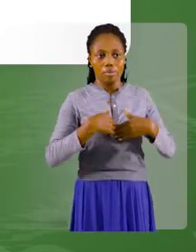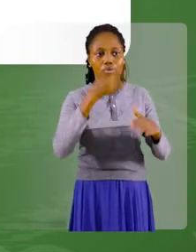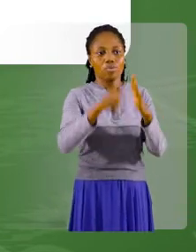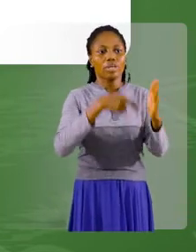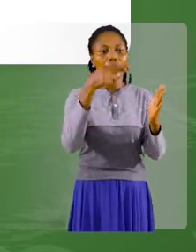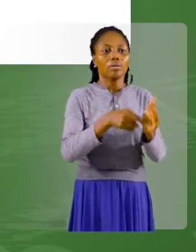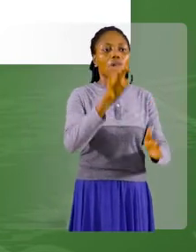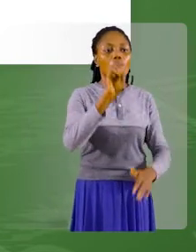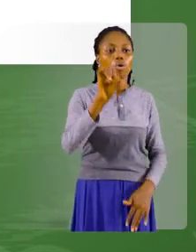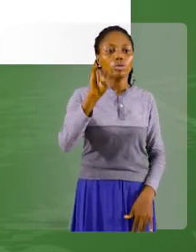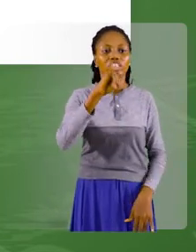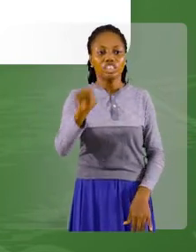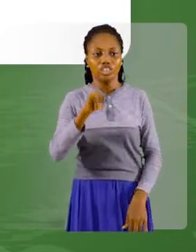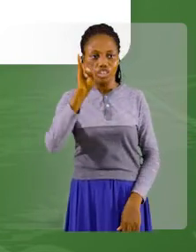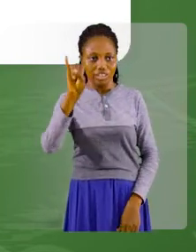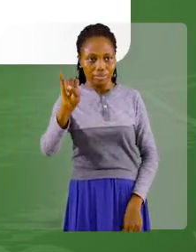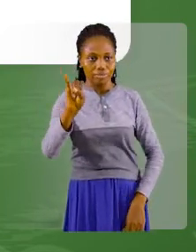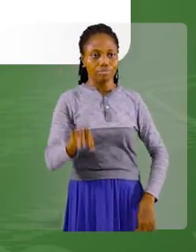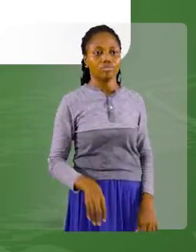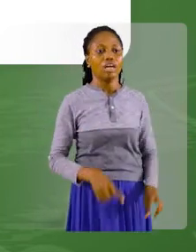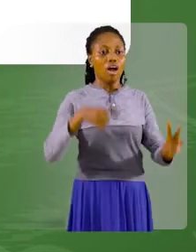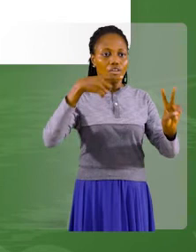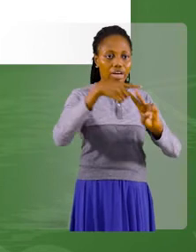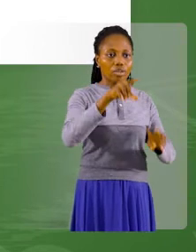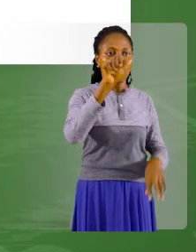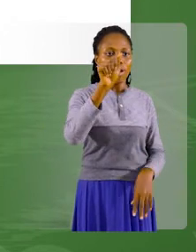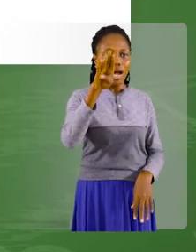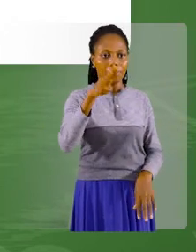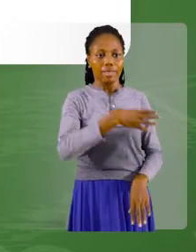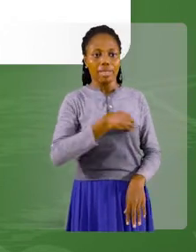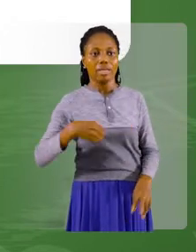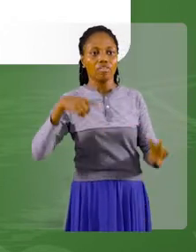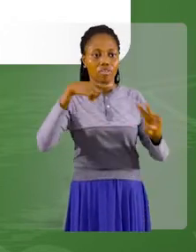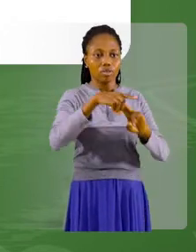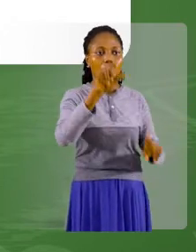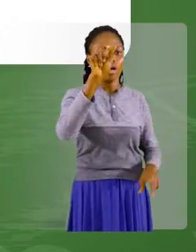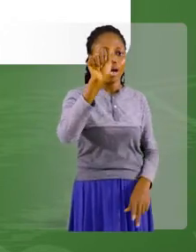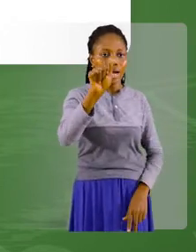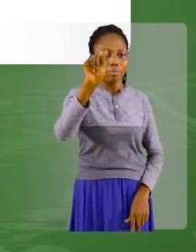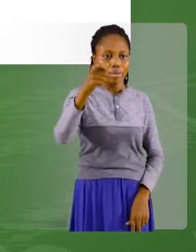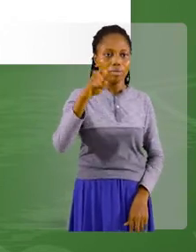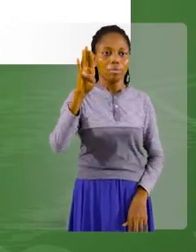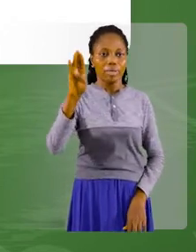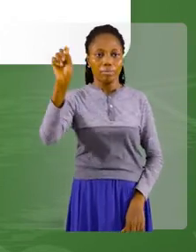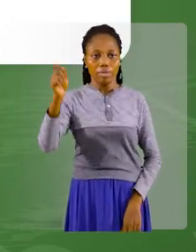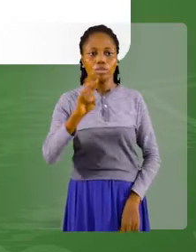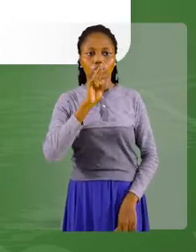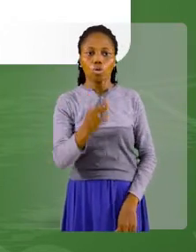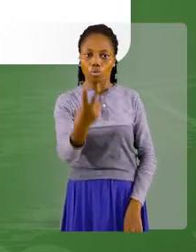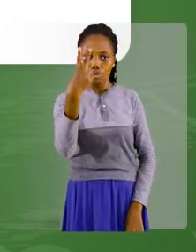repère OIJ. AB et A'B' sont deux